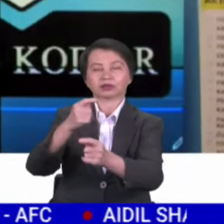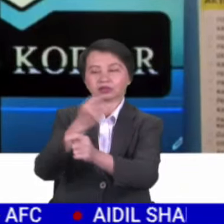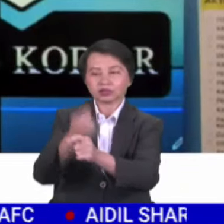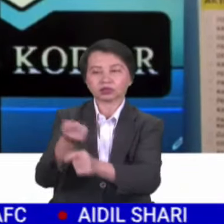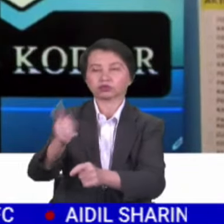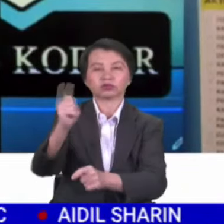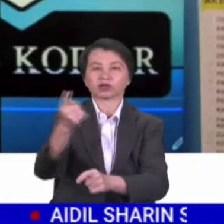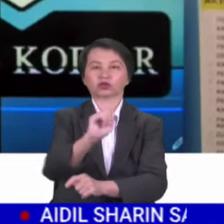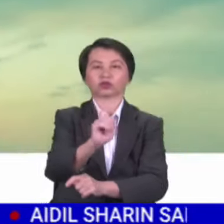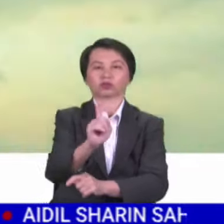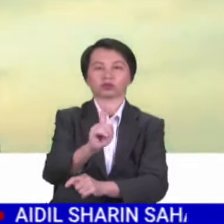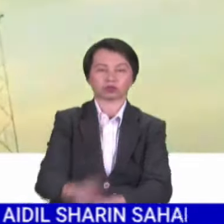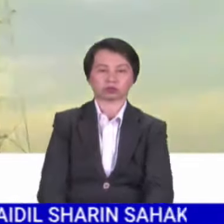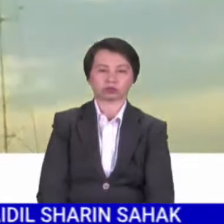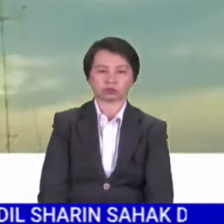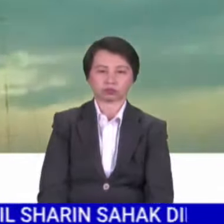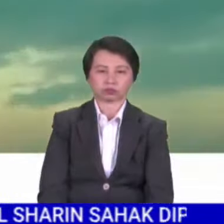saja.